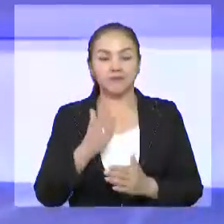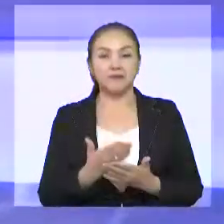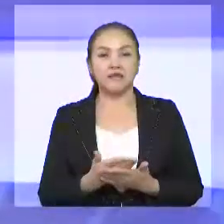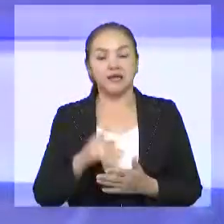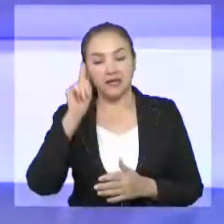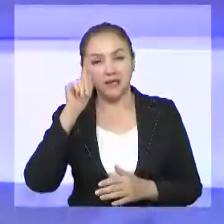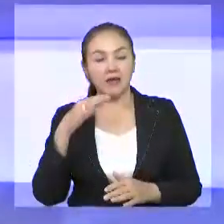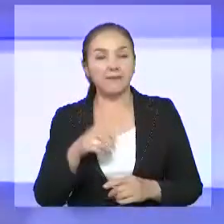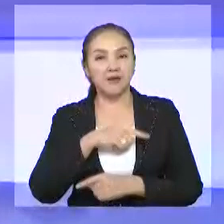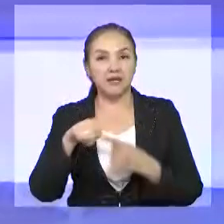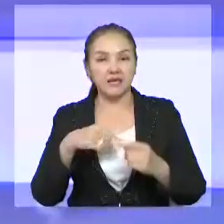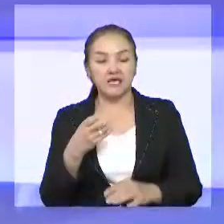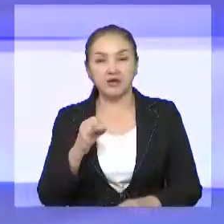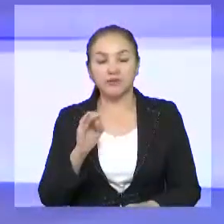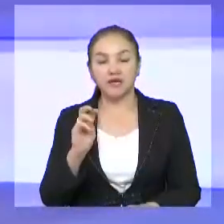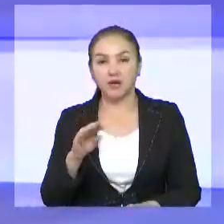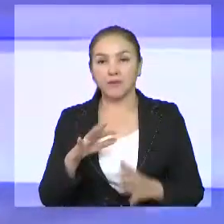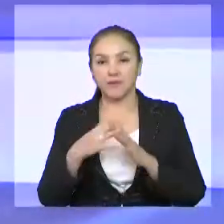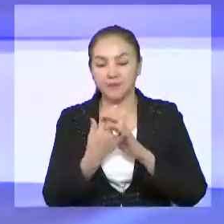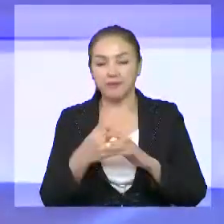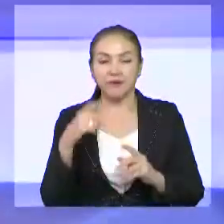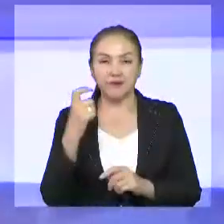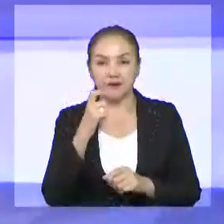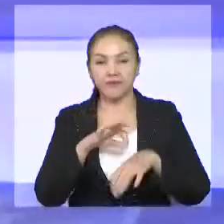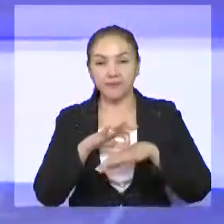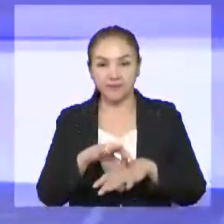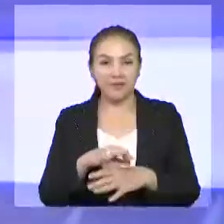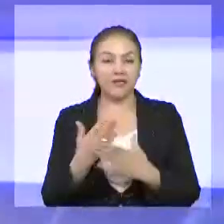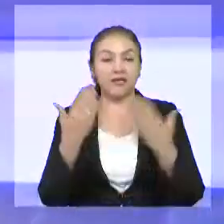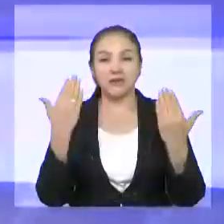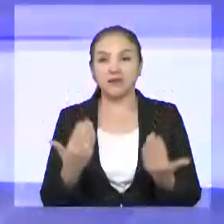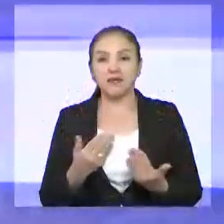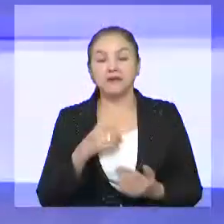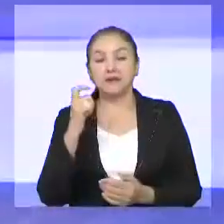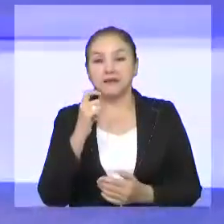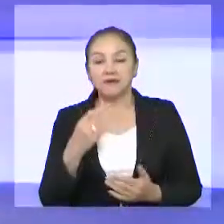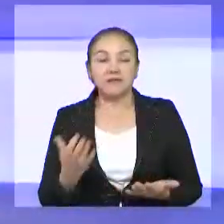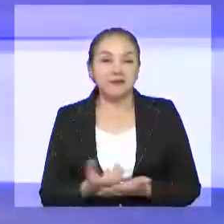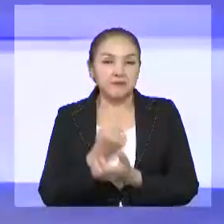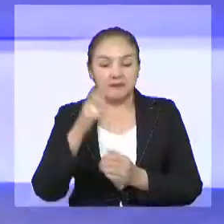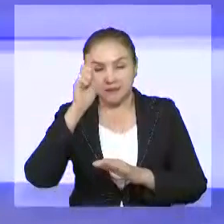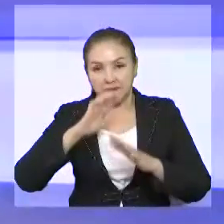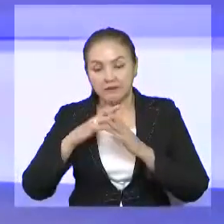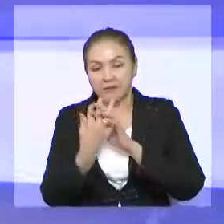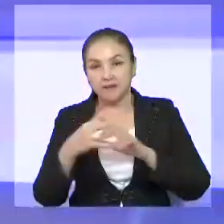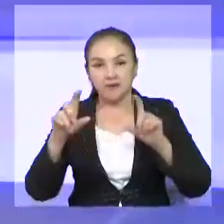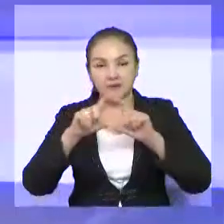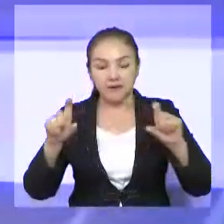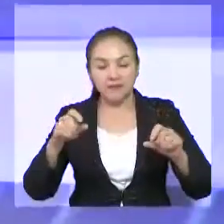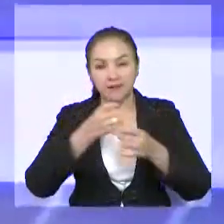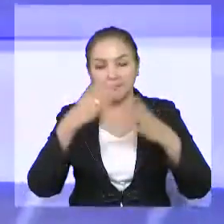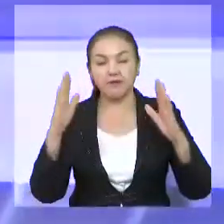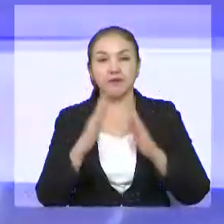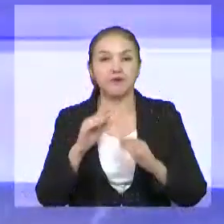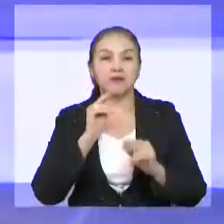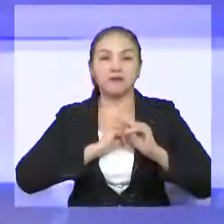Белгілі кәсіпкер Қарғалы ауданы Степное ауылында шаруасын дөңгелетіп отыр. Бүгінде кәсіп иесінің қолдауымен елді мекенде білім ошағы, мәдениет үйі